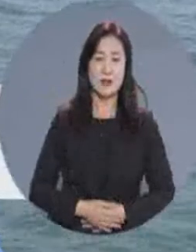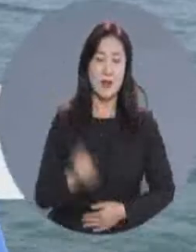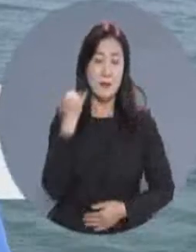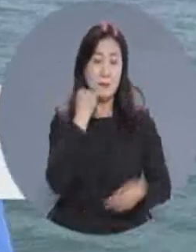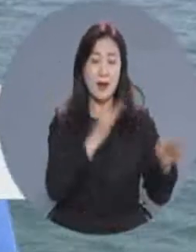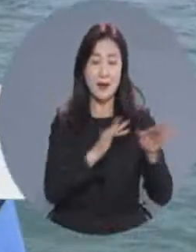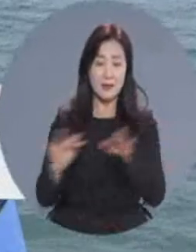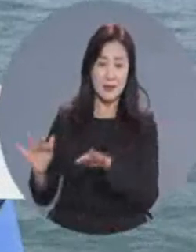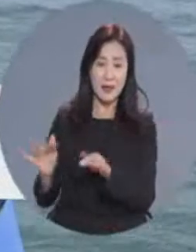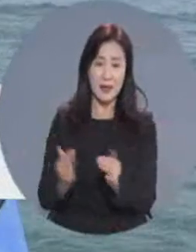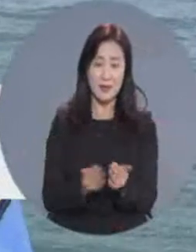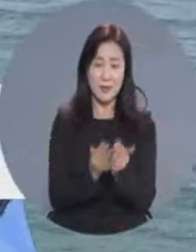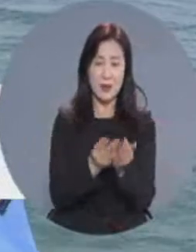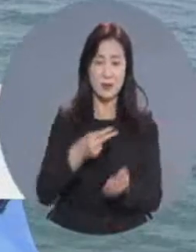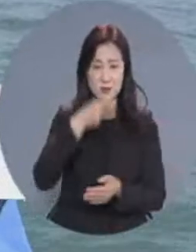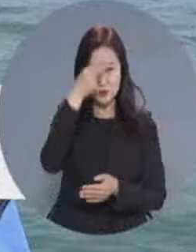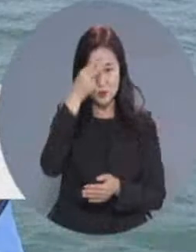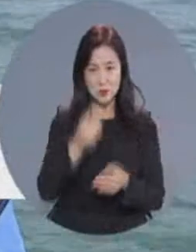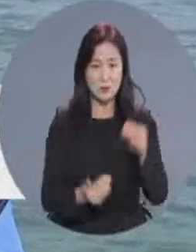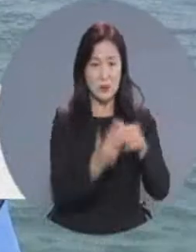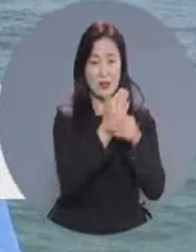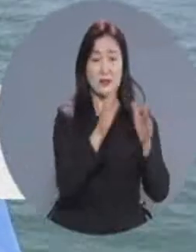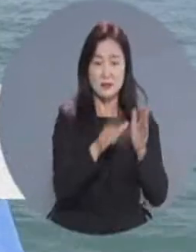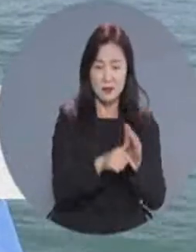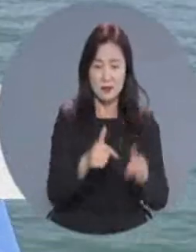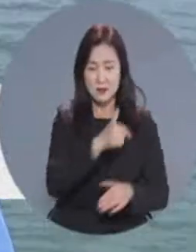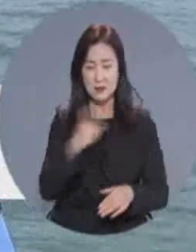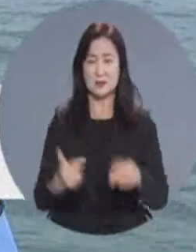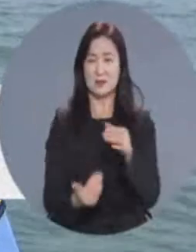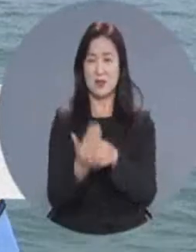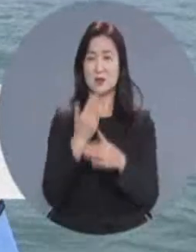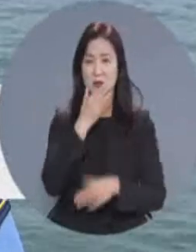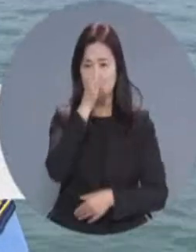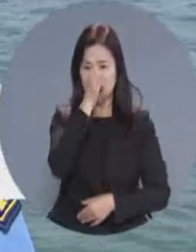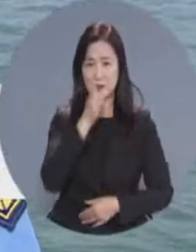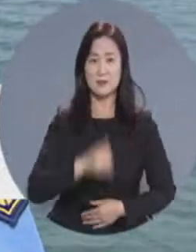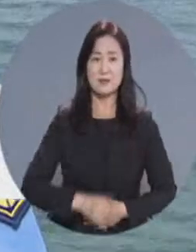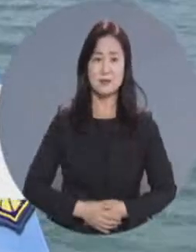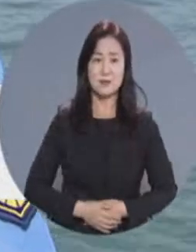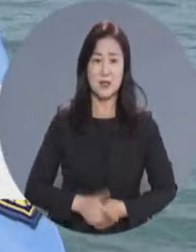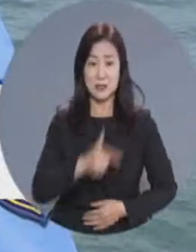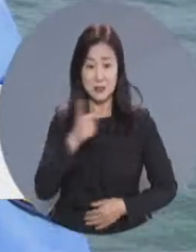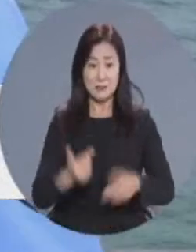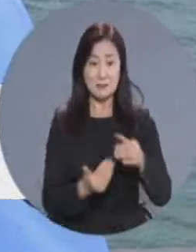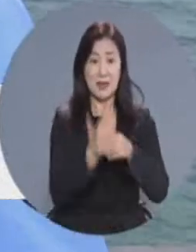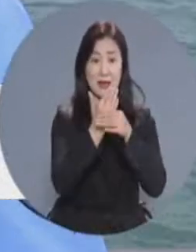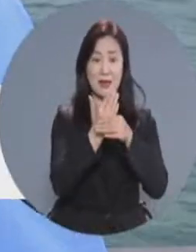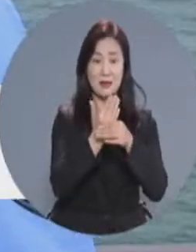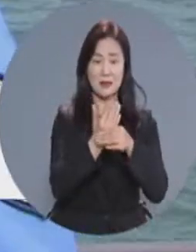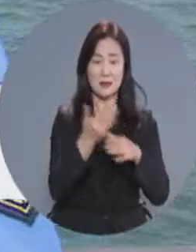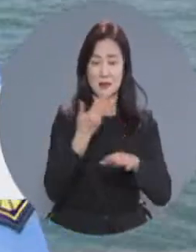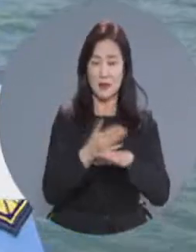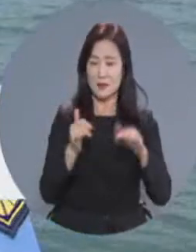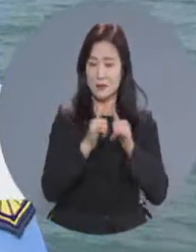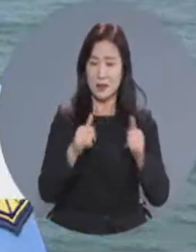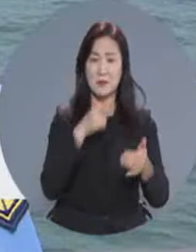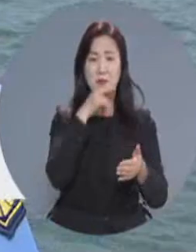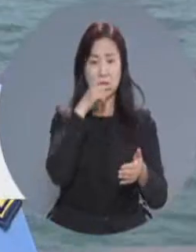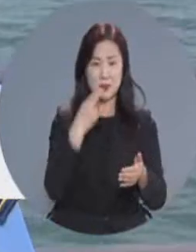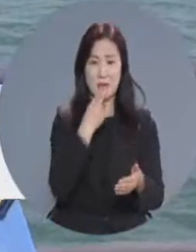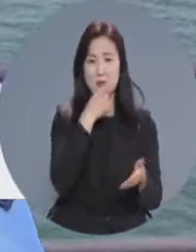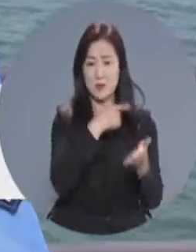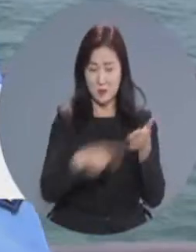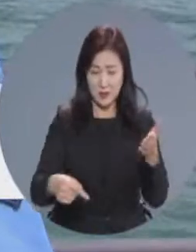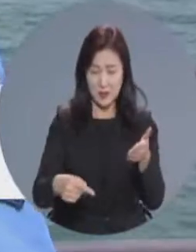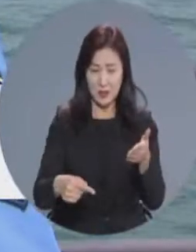음주운항은 사고가 발생했을 때 대형사고가 발생합니다. 그런 대형사고는 타인의 재산과